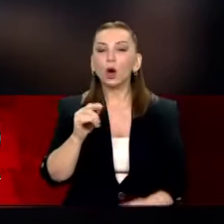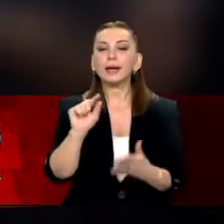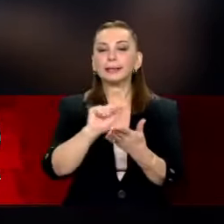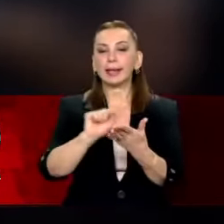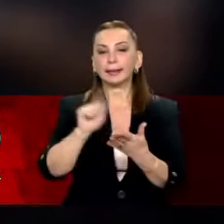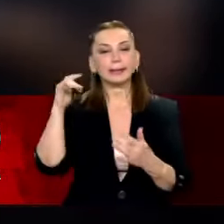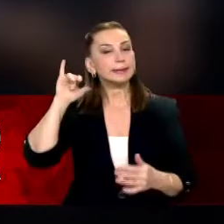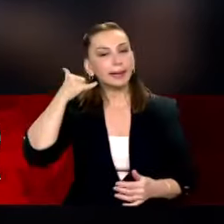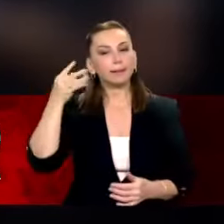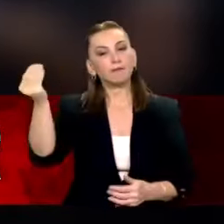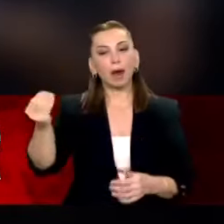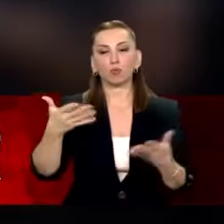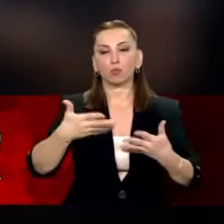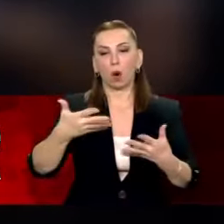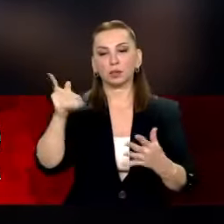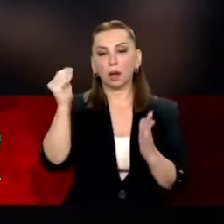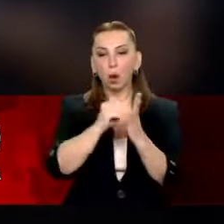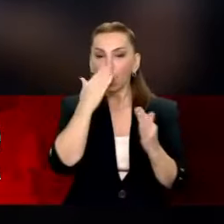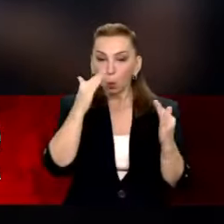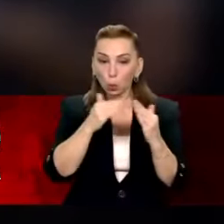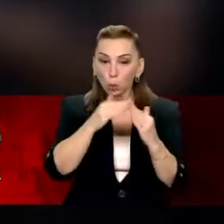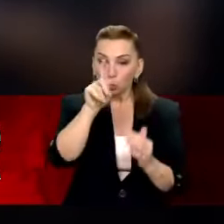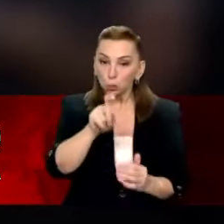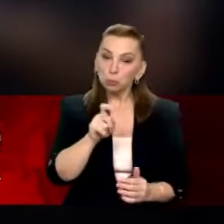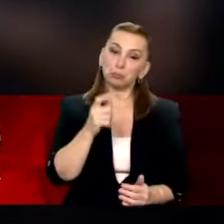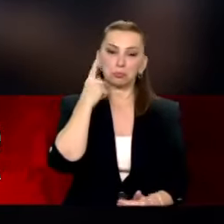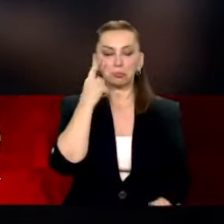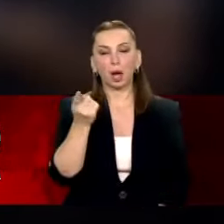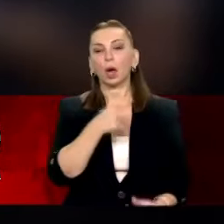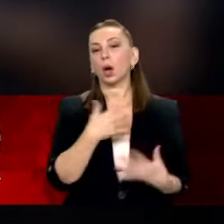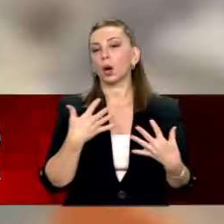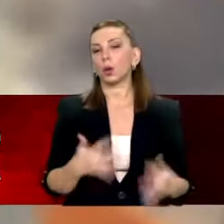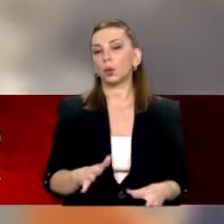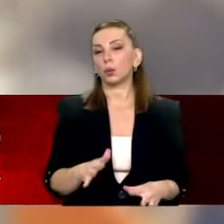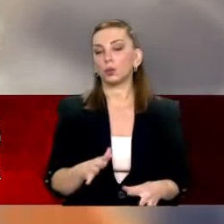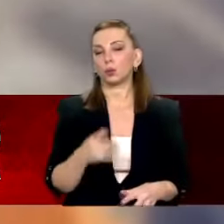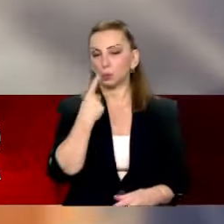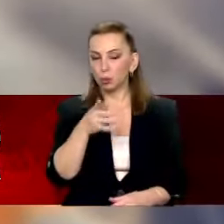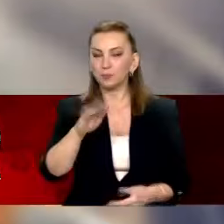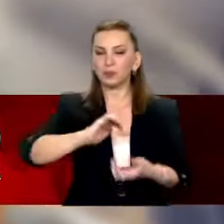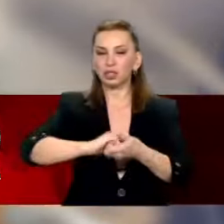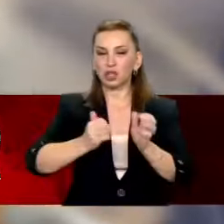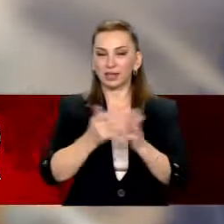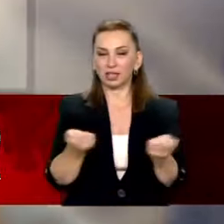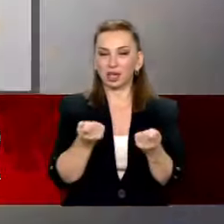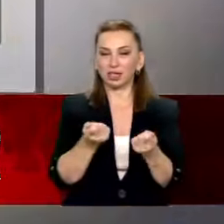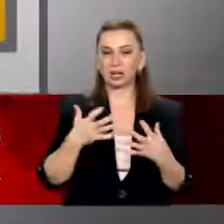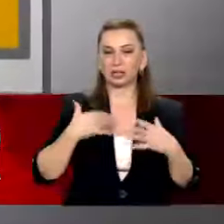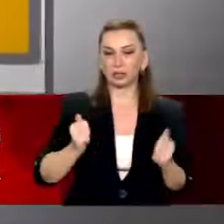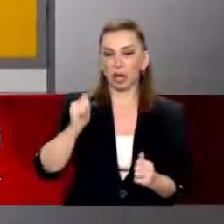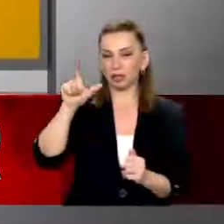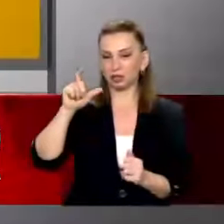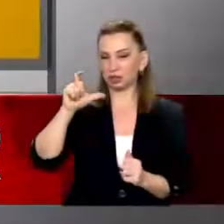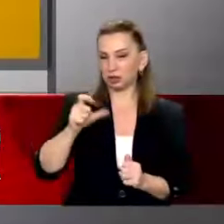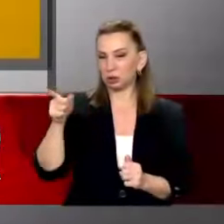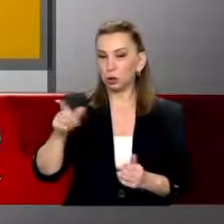ver muhasebeyi e etsin Uyumlu mu Bir bakalım of büyük ihtimalle uyumlu çeteyle çalışan Sözde sağlıkçılar düzenli olarak